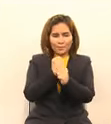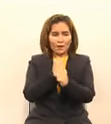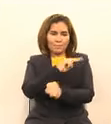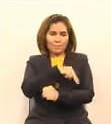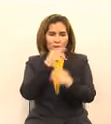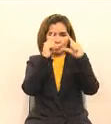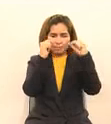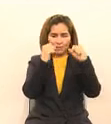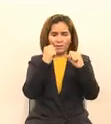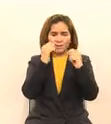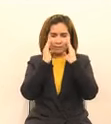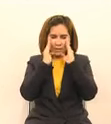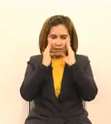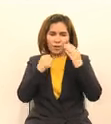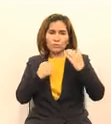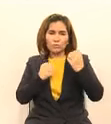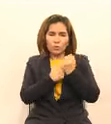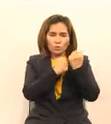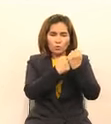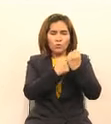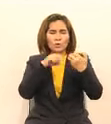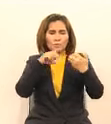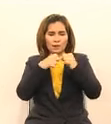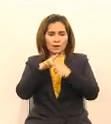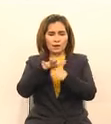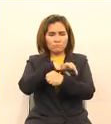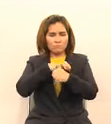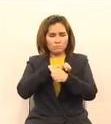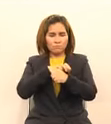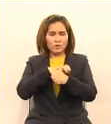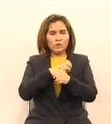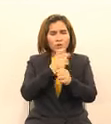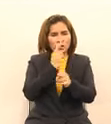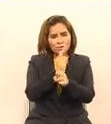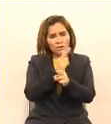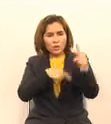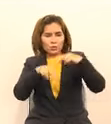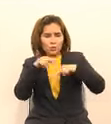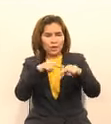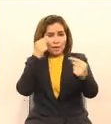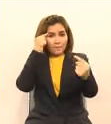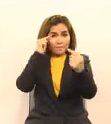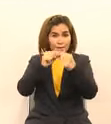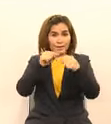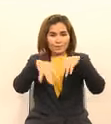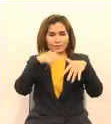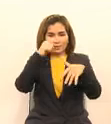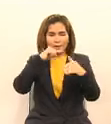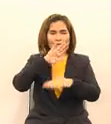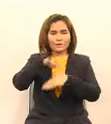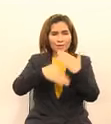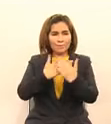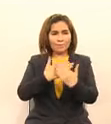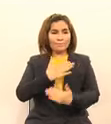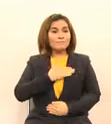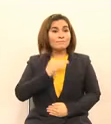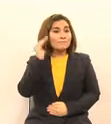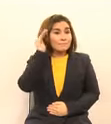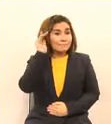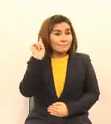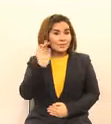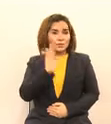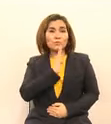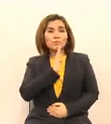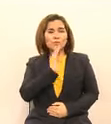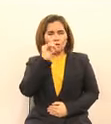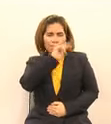ต่อสู้กับไวรัสโควิดเพื่อพวกเราชาวไทยทุกคนนะครับผมเชื่อว่าบุคลากรทุกท่านเมื่อเห็นภา